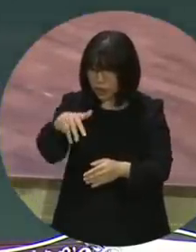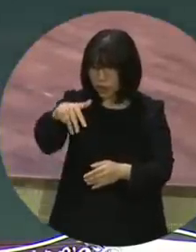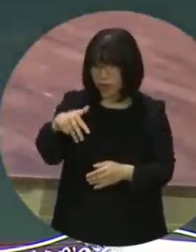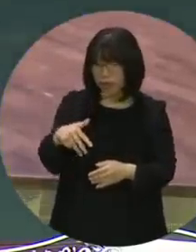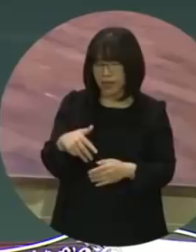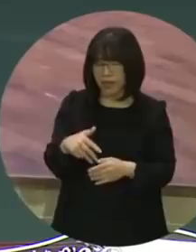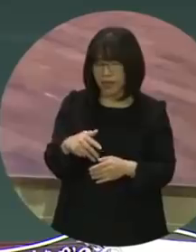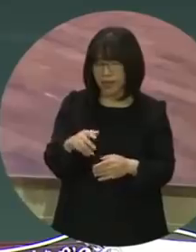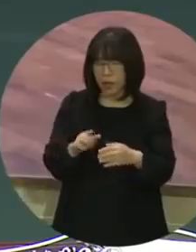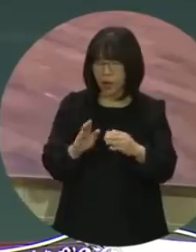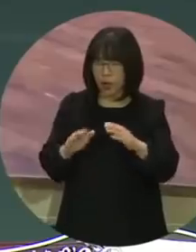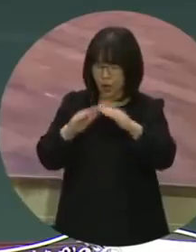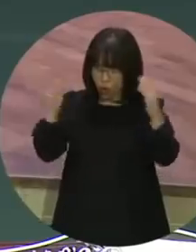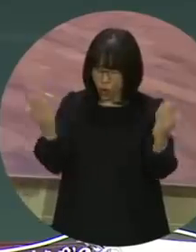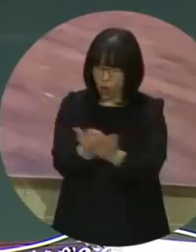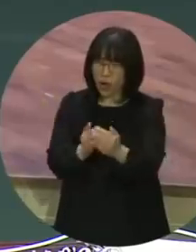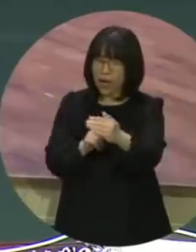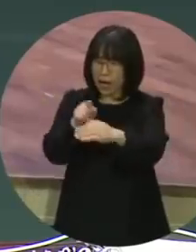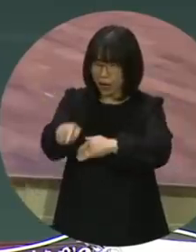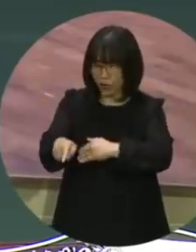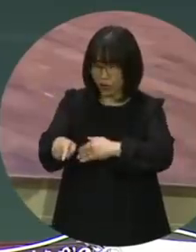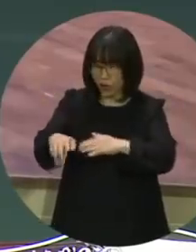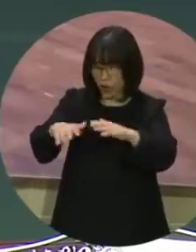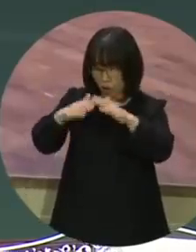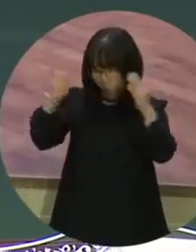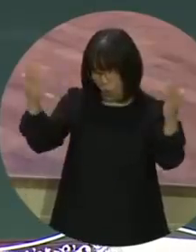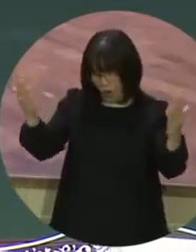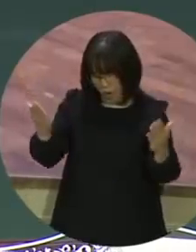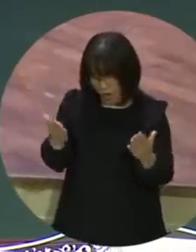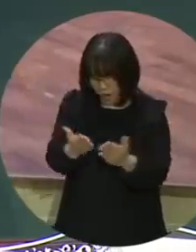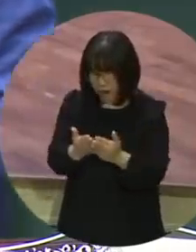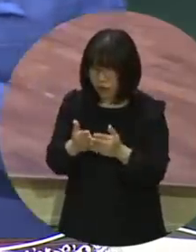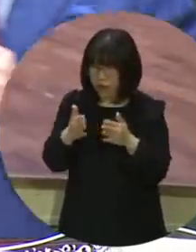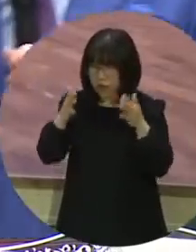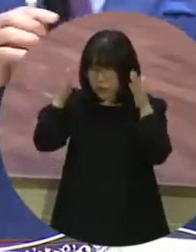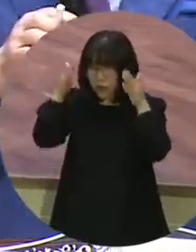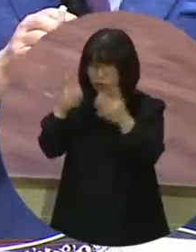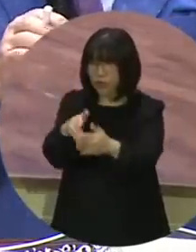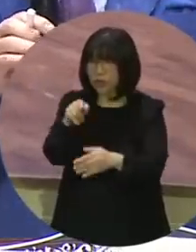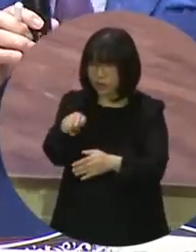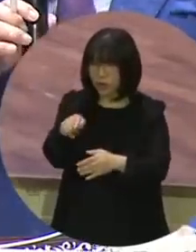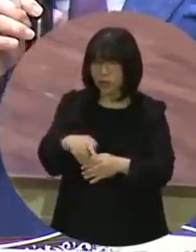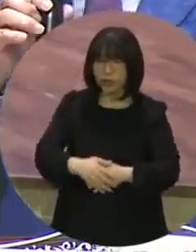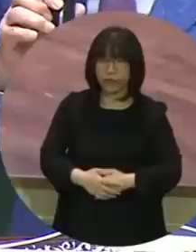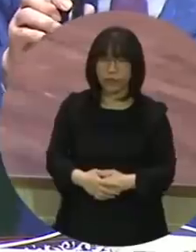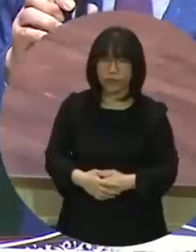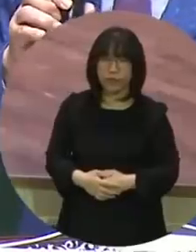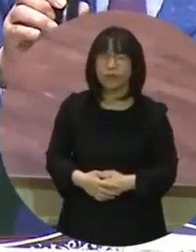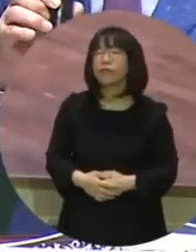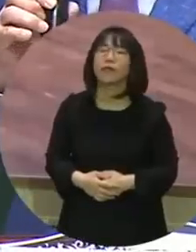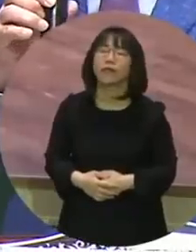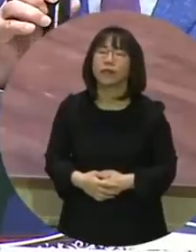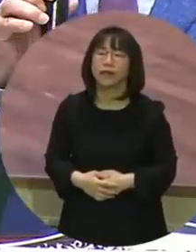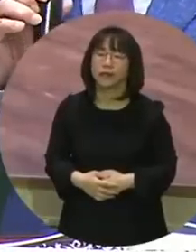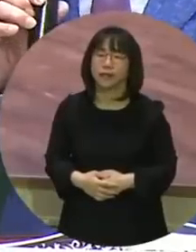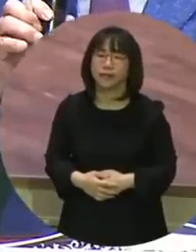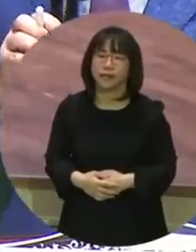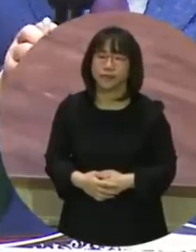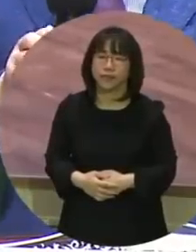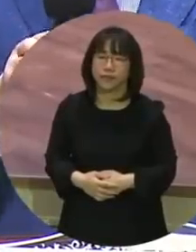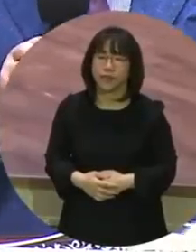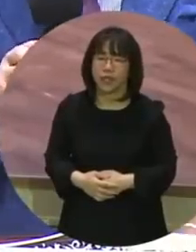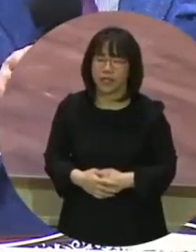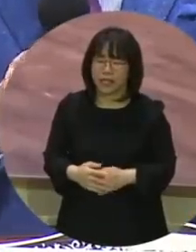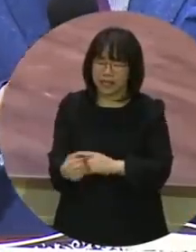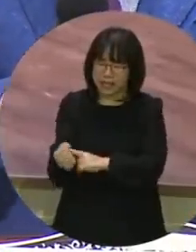전력 투구한다. 전력 투구한다. 이게 올라오시예요. 전력 투구한다.